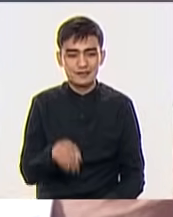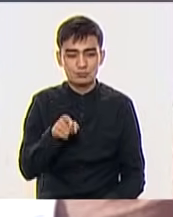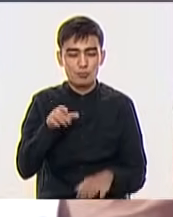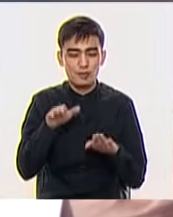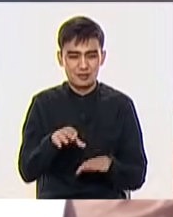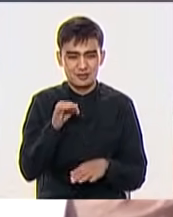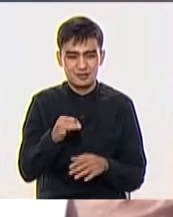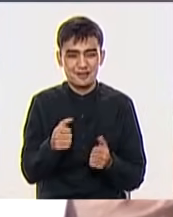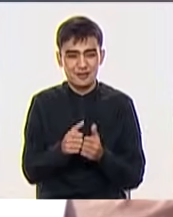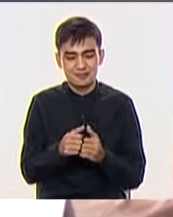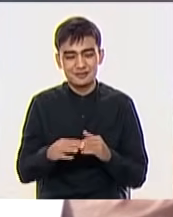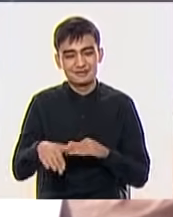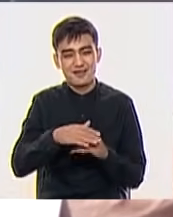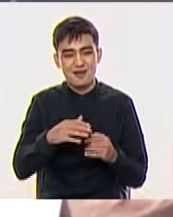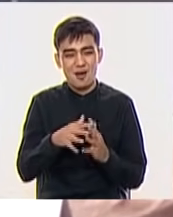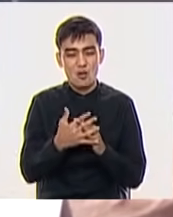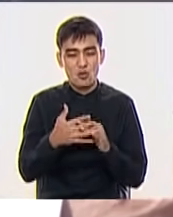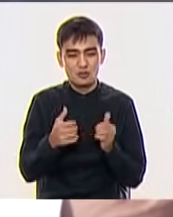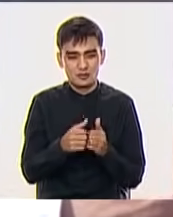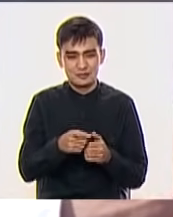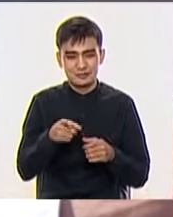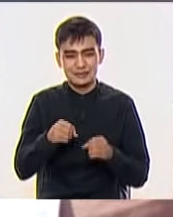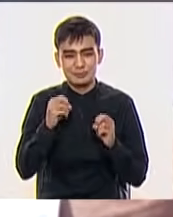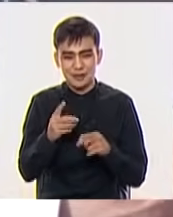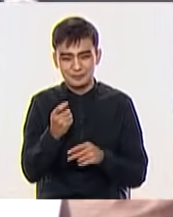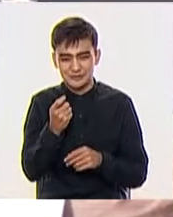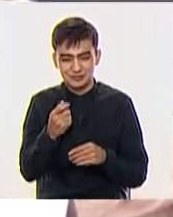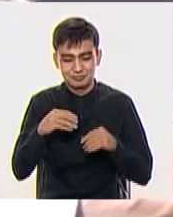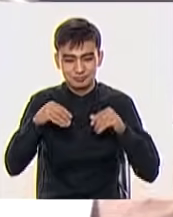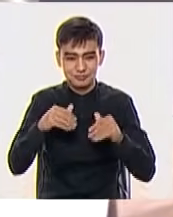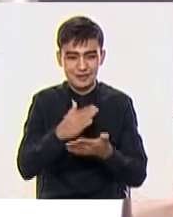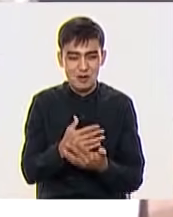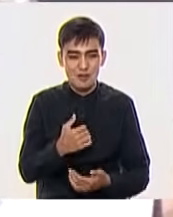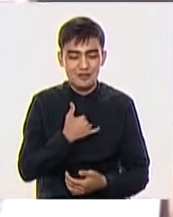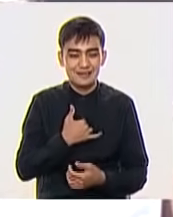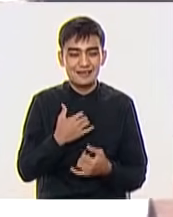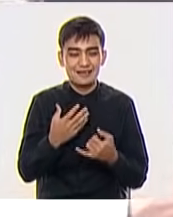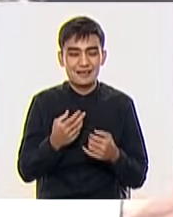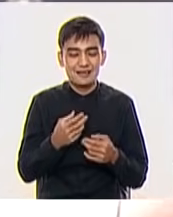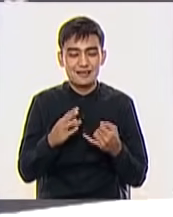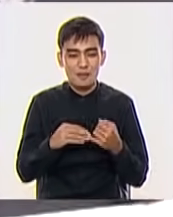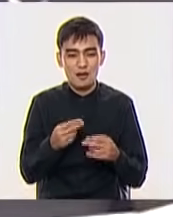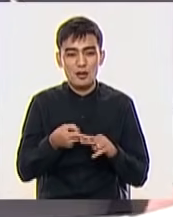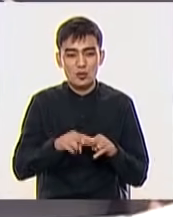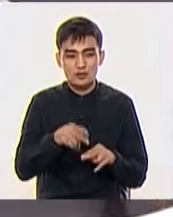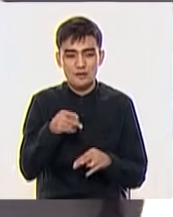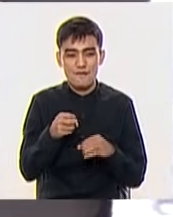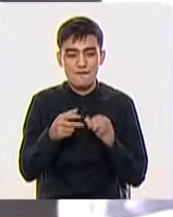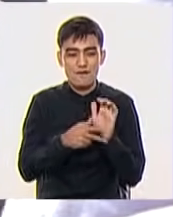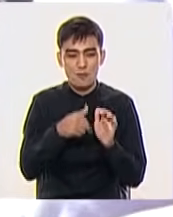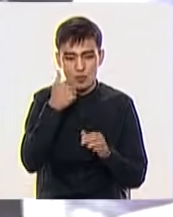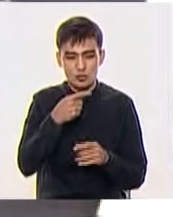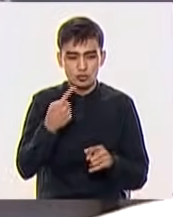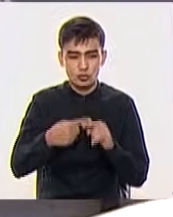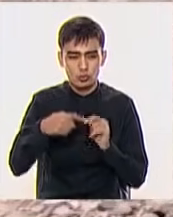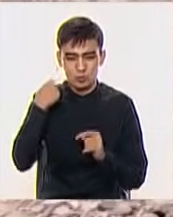Здесь якобы в окрестностях нашего села выращивают элитные сорта пшеницы на наших землях, которые в 2008 году ушли в частные